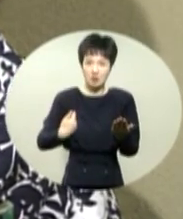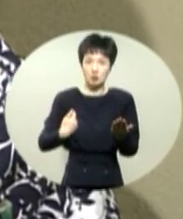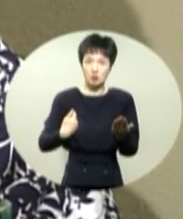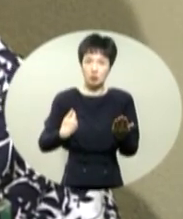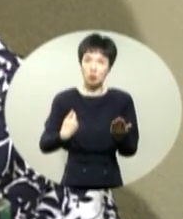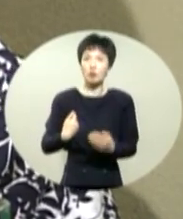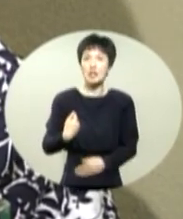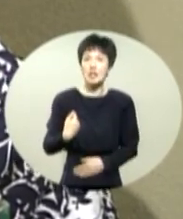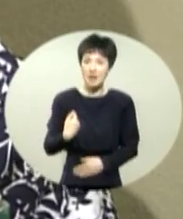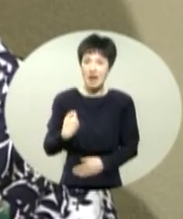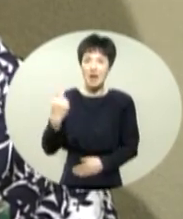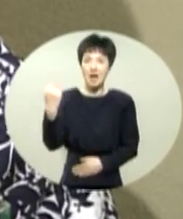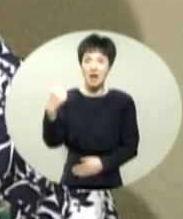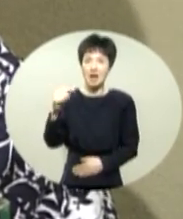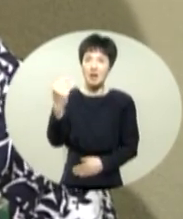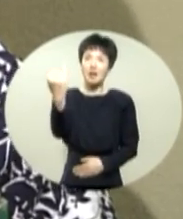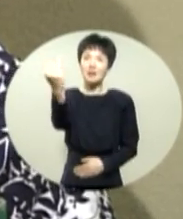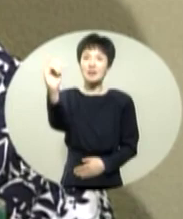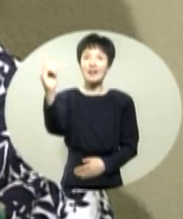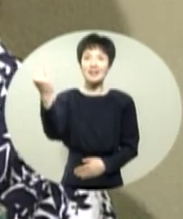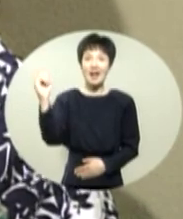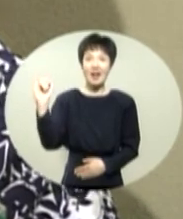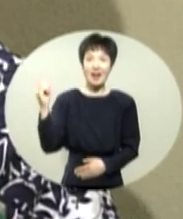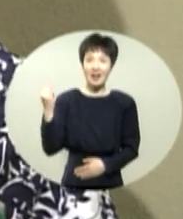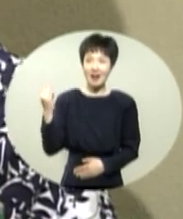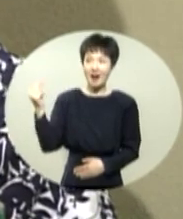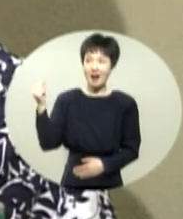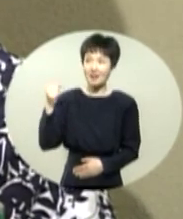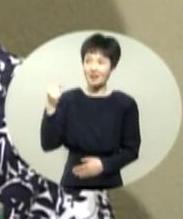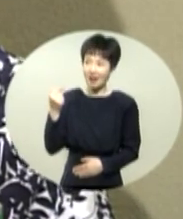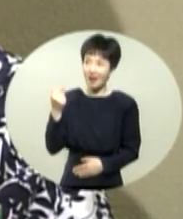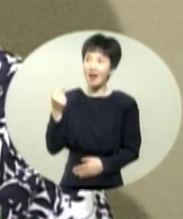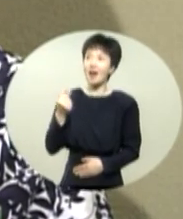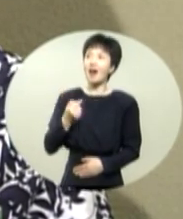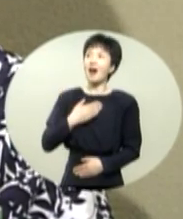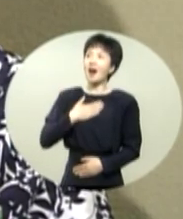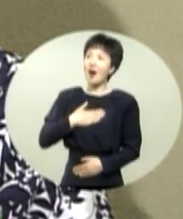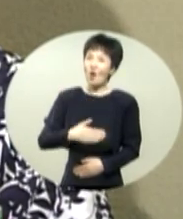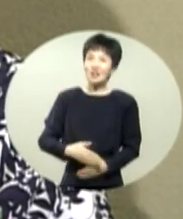ね、先生が手を取って教えてくれるの。